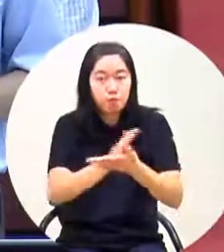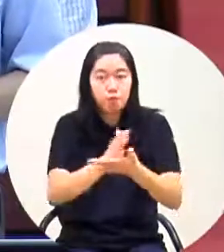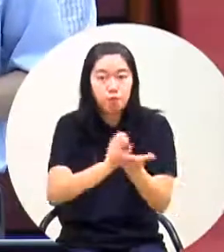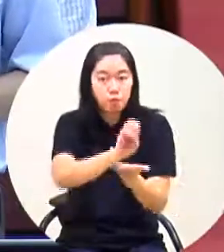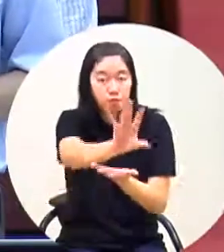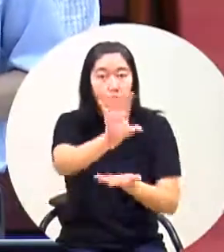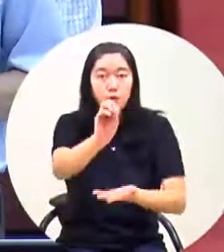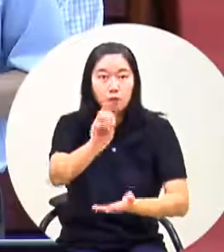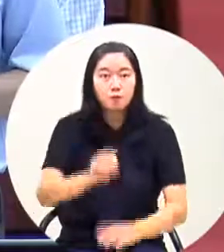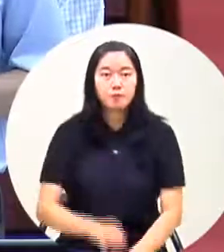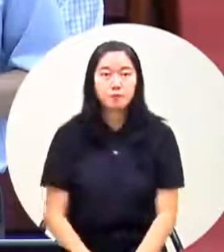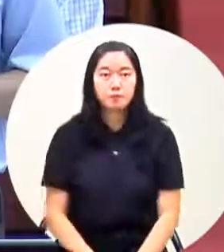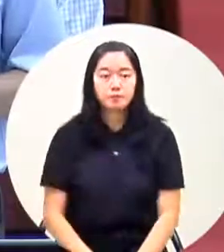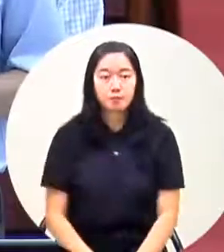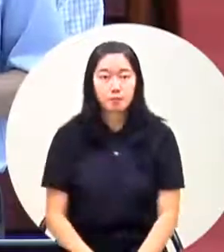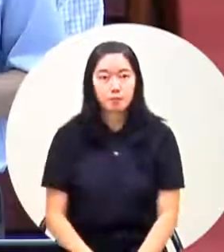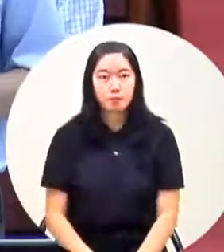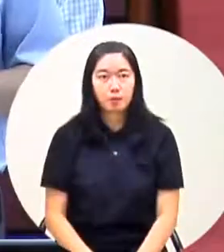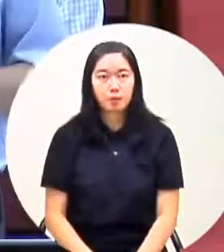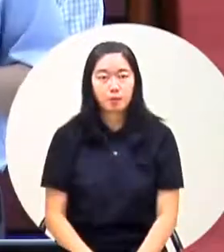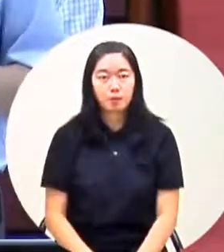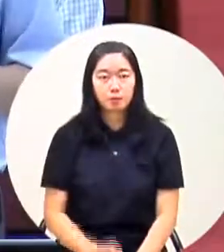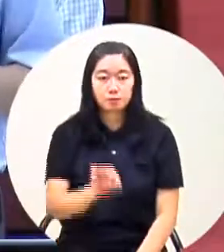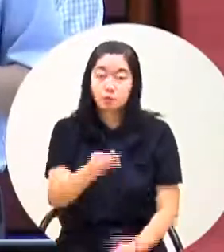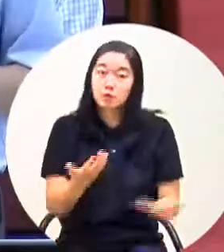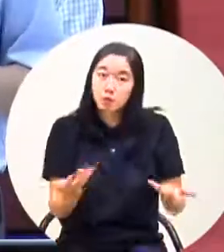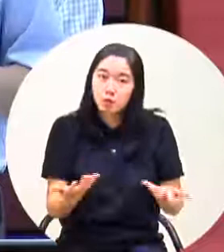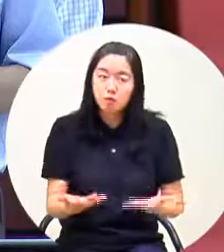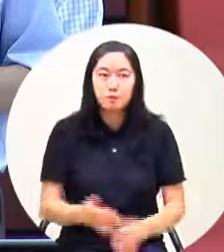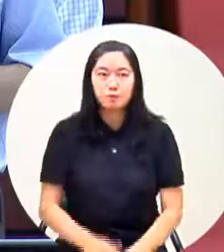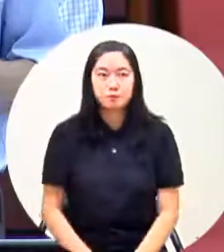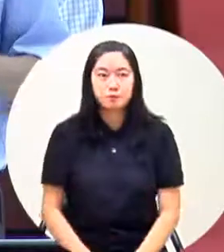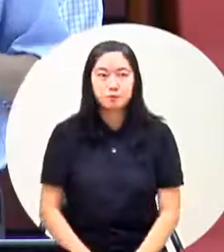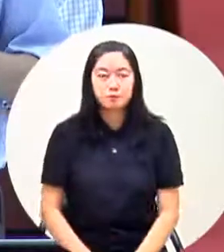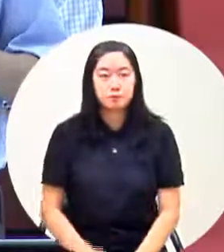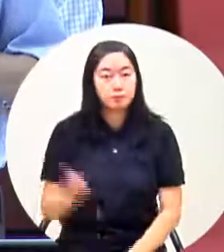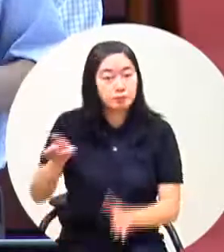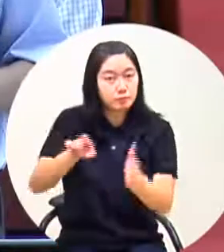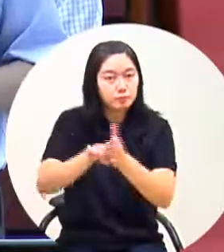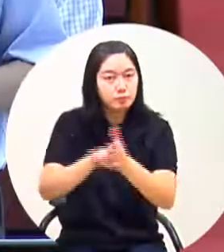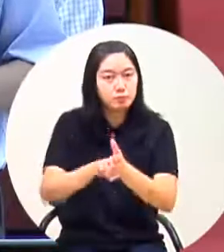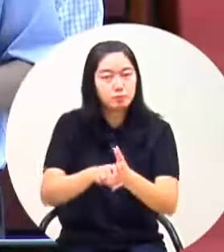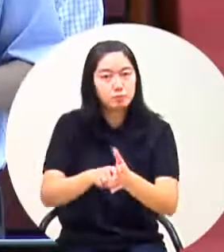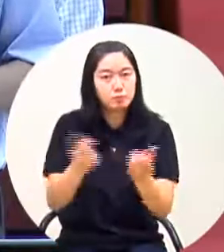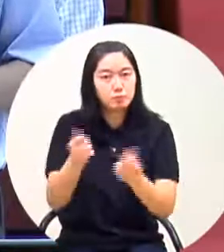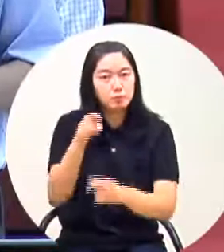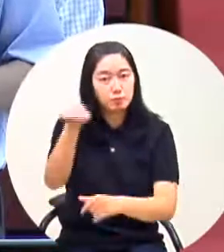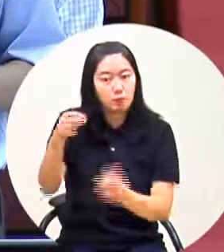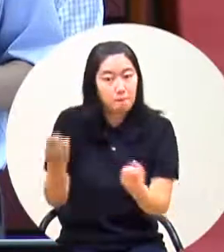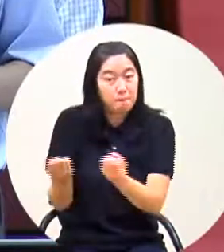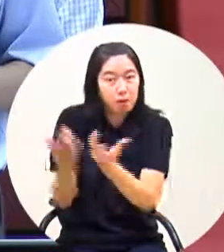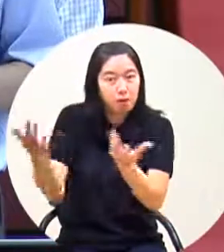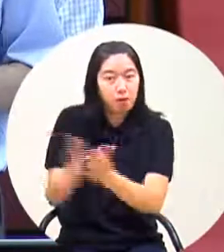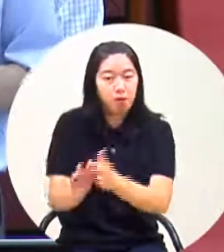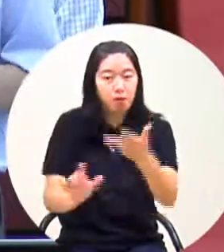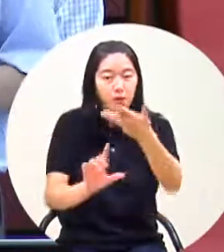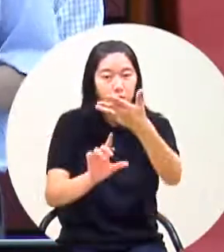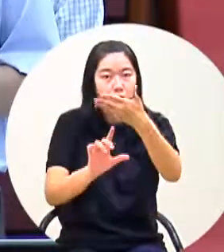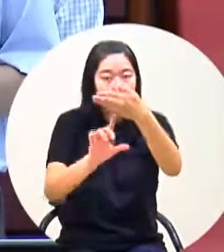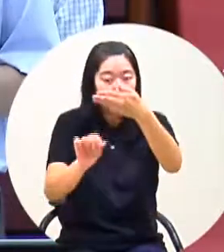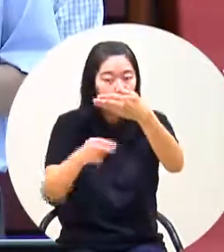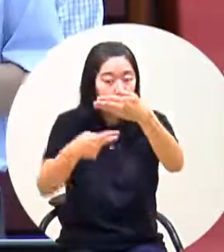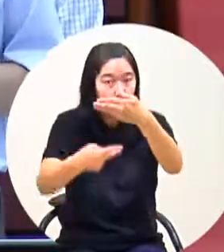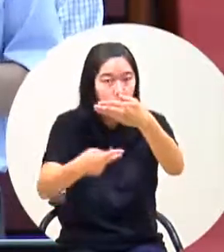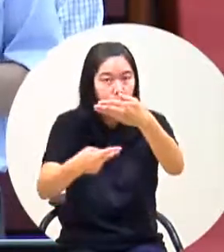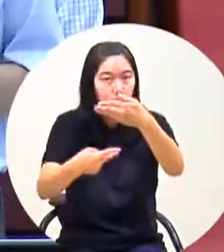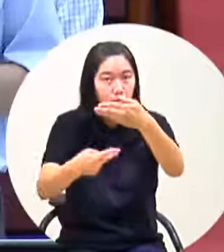报告哦，这个部分哈，我们当时不管是当天发生9月2号当天发生，或者